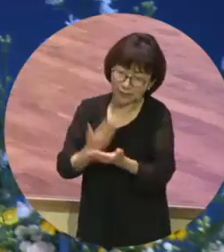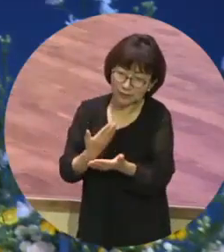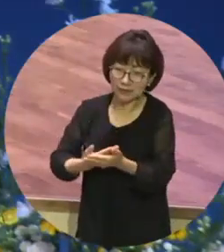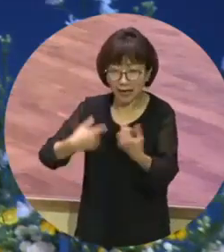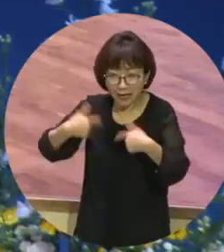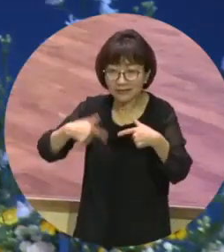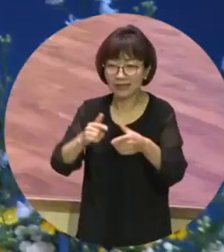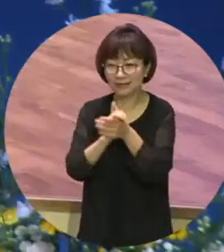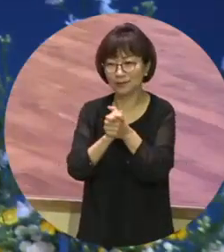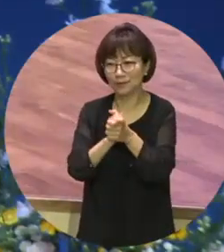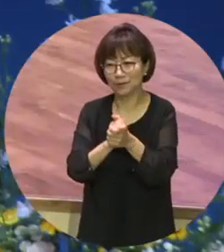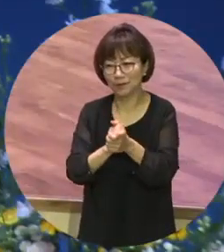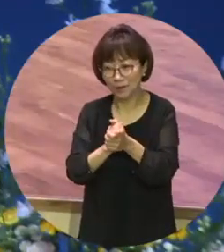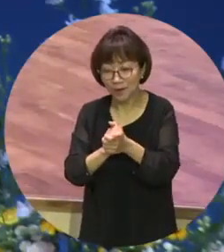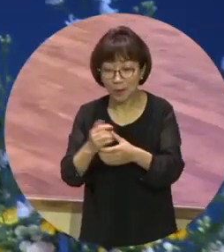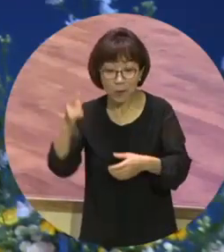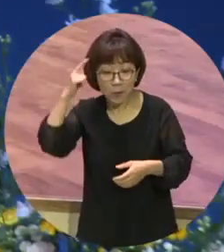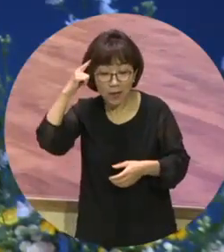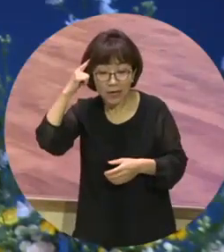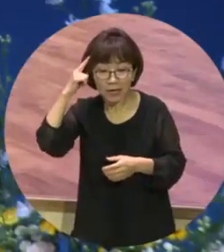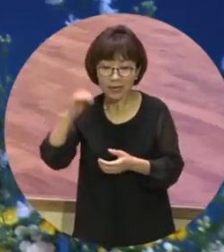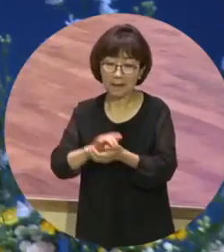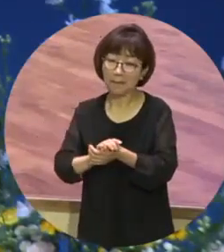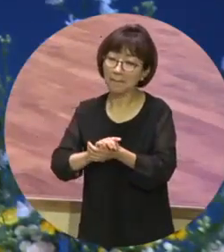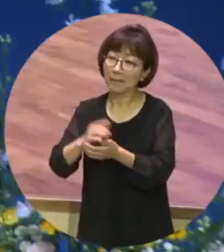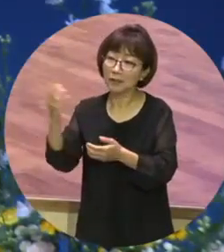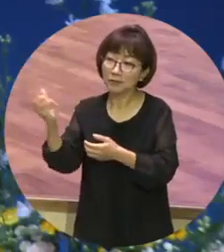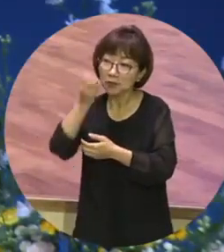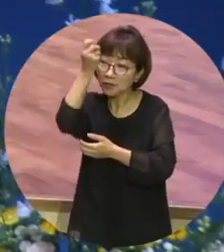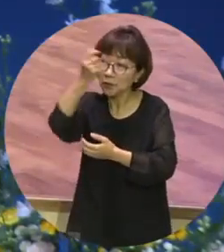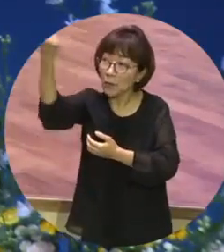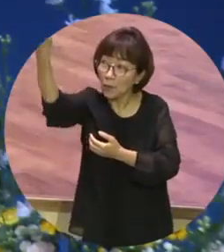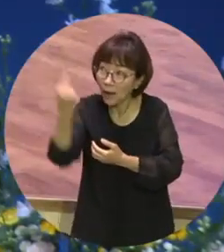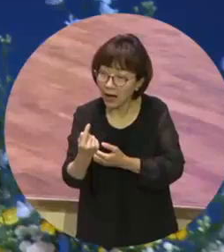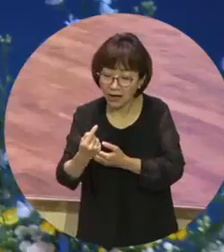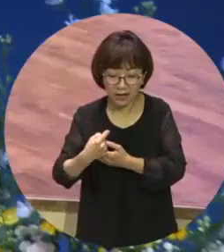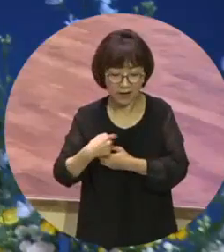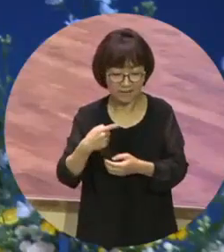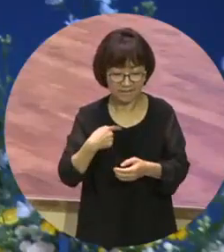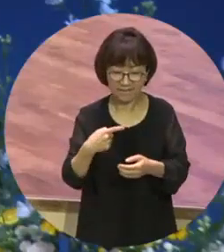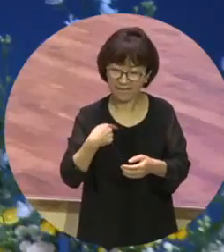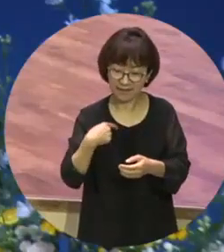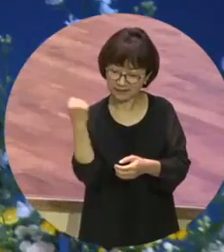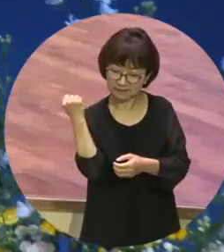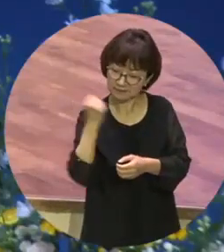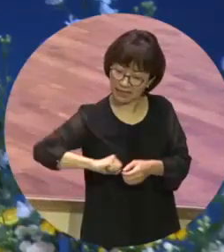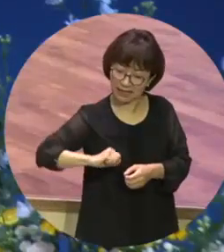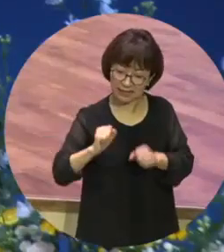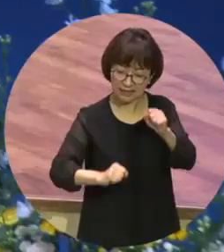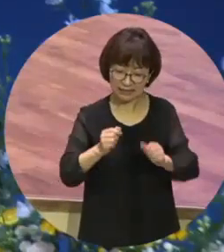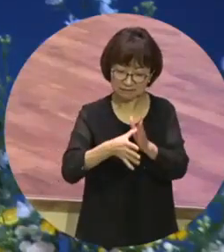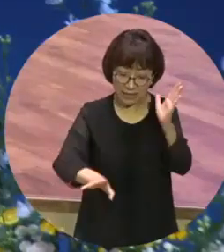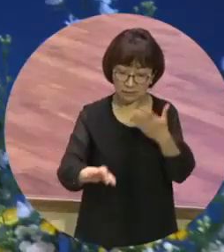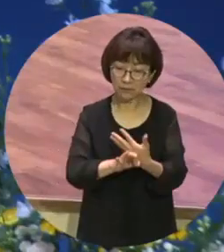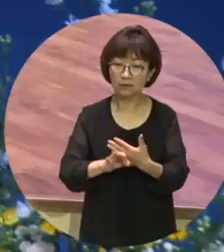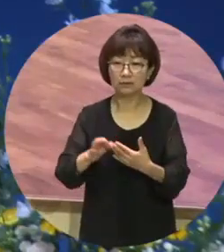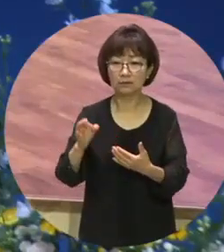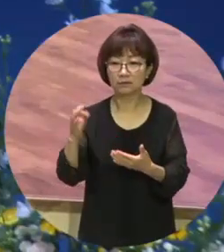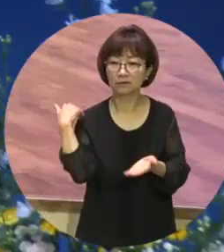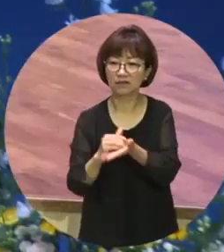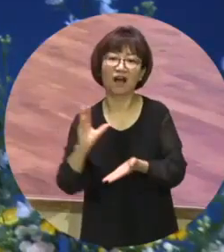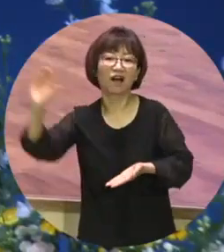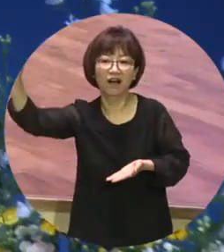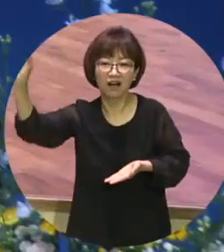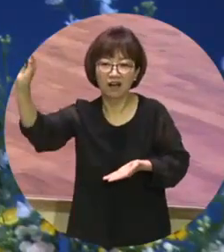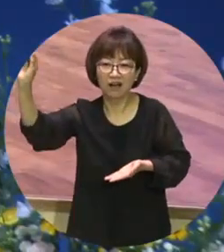오셨다가 임재했다가 주의 뜻대로 안 살면 가버려요. 그랬는데 오순절 마가다락방 성령